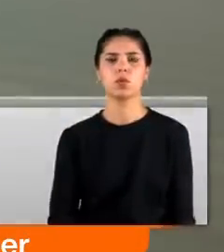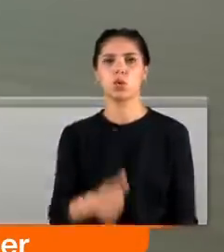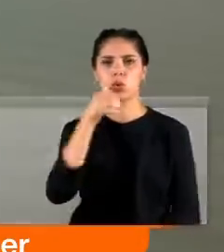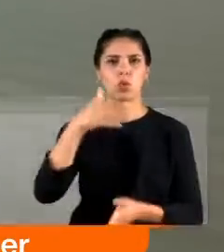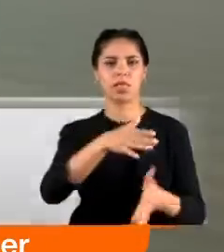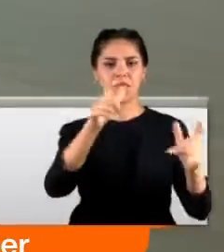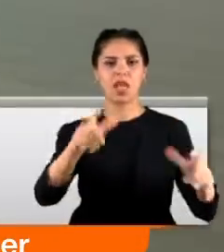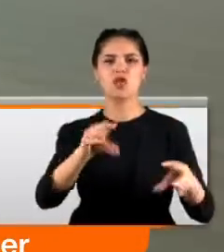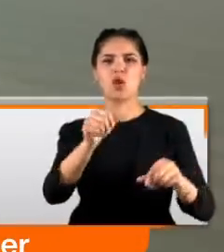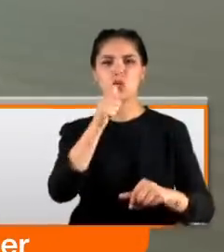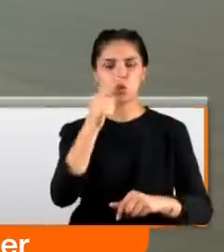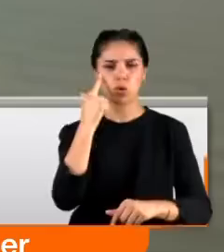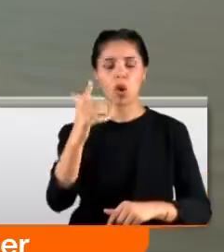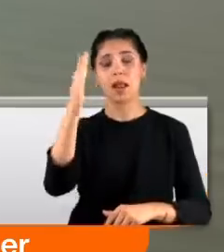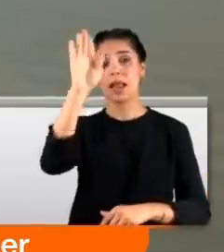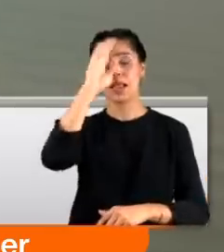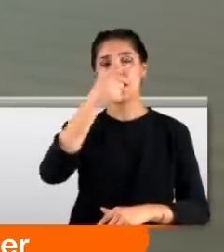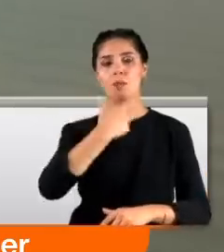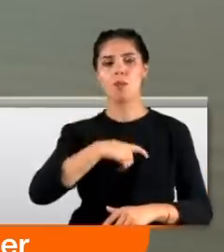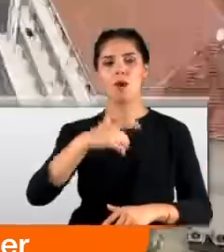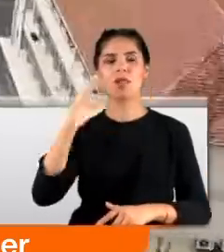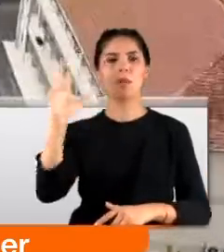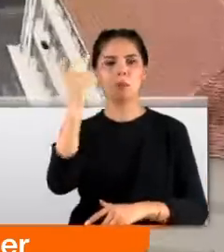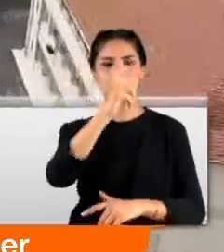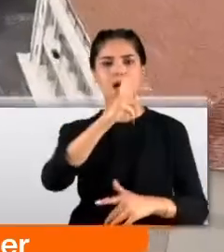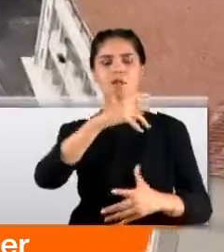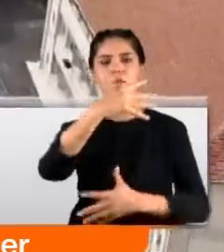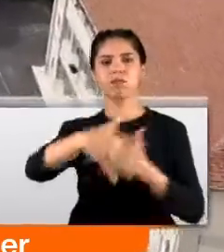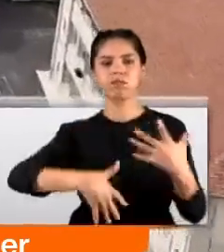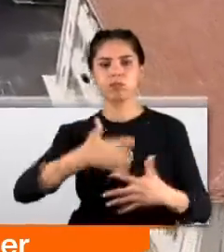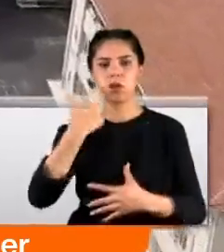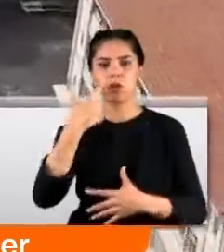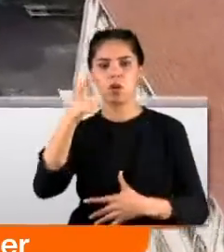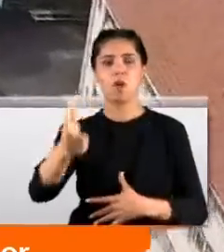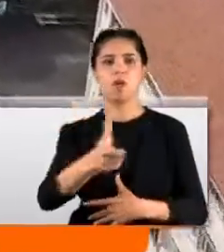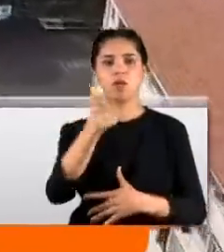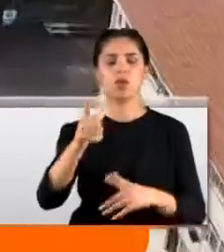yataklarından gelen çamurlu suyla İstanbul Boğazı'nın turkuaz rengi çamura bulandı. O görüntü drone'la işte böyle